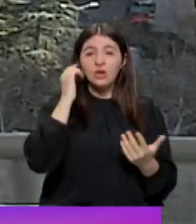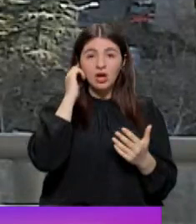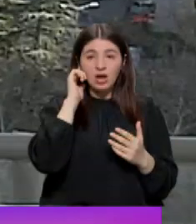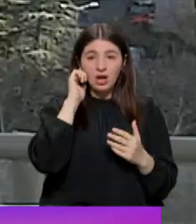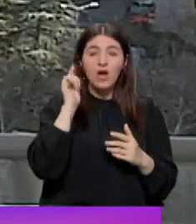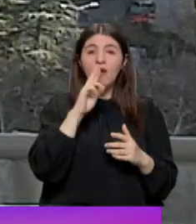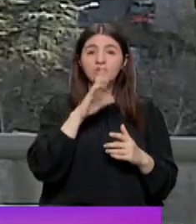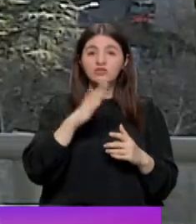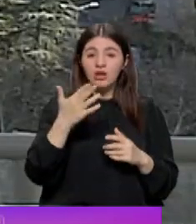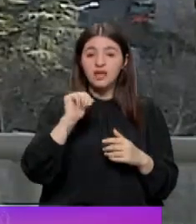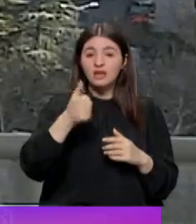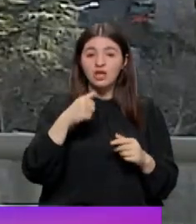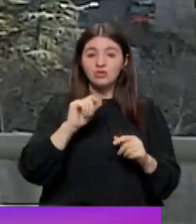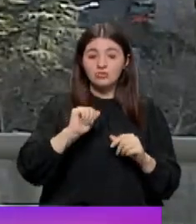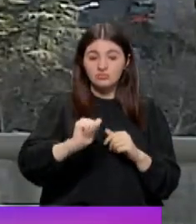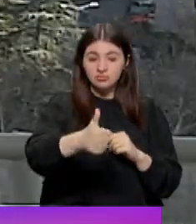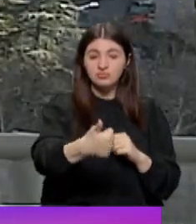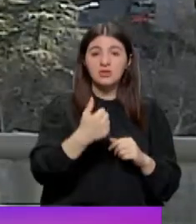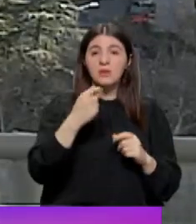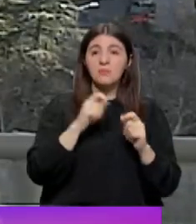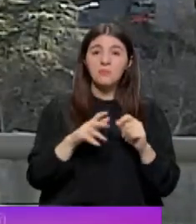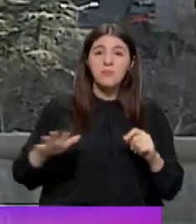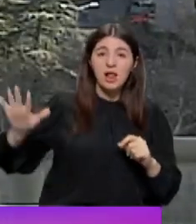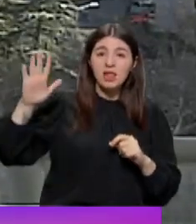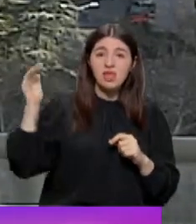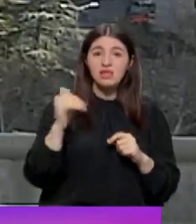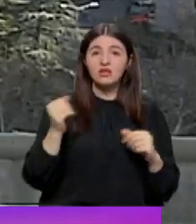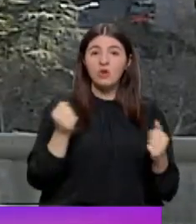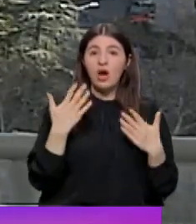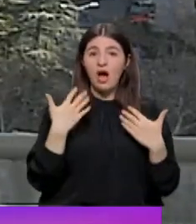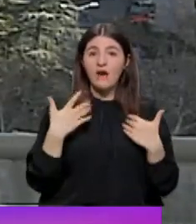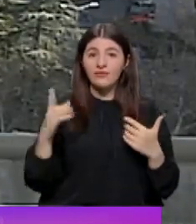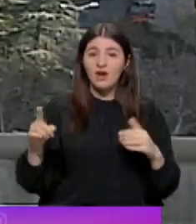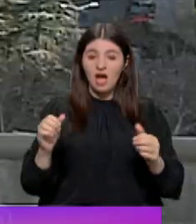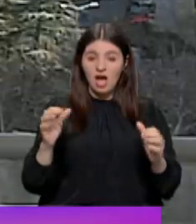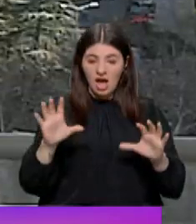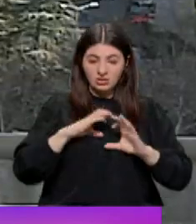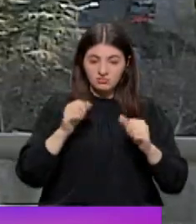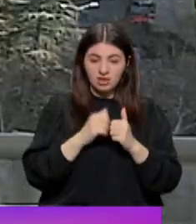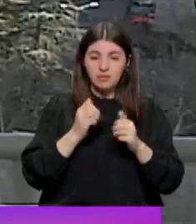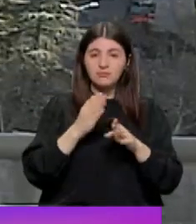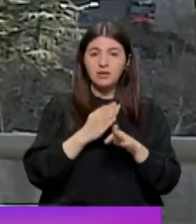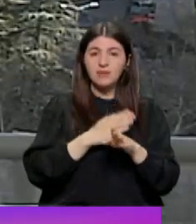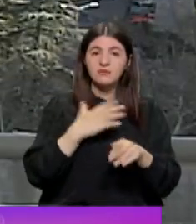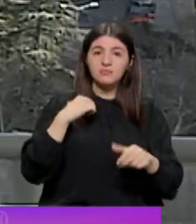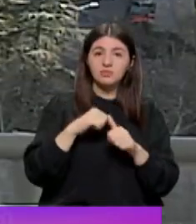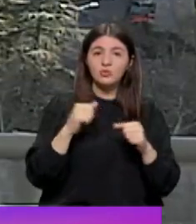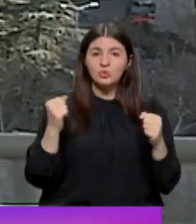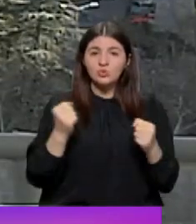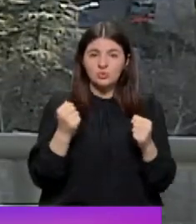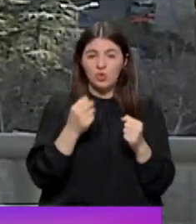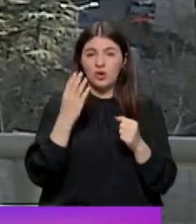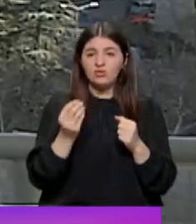öğleden sonra ve yarın sonraki günlerde Balkanlardan gelen soğuk hava dalgasının etkisiyle memleket yeniden